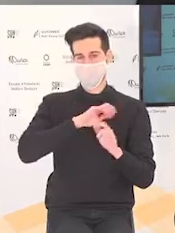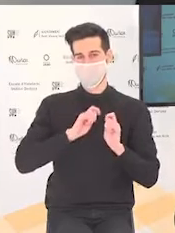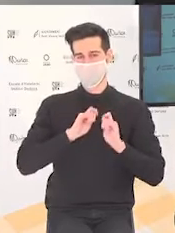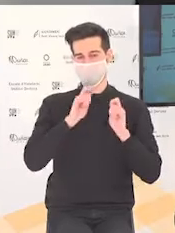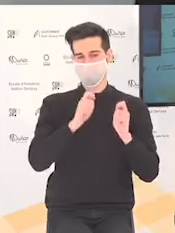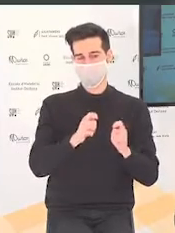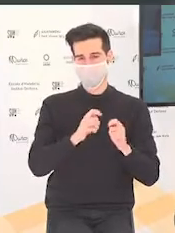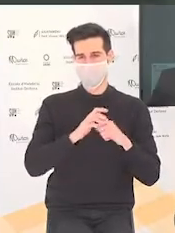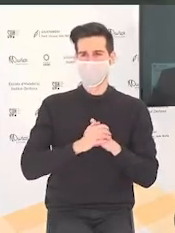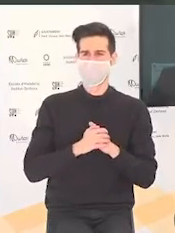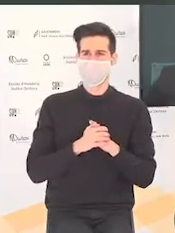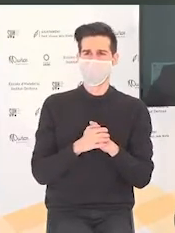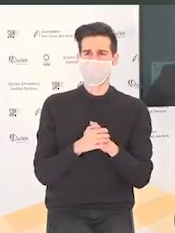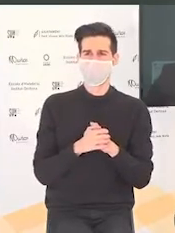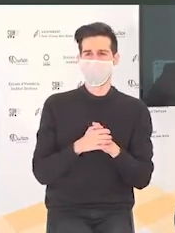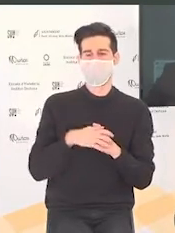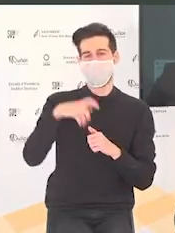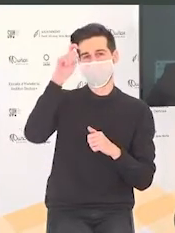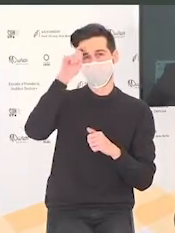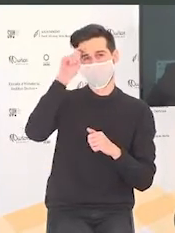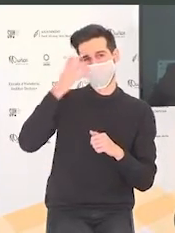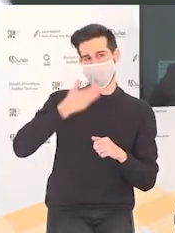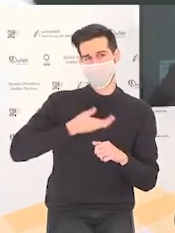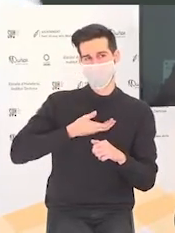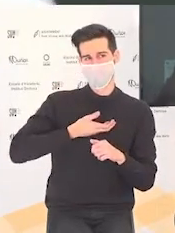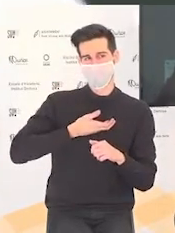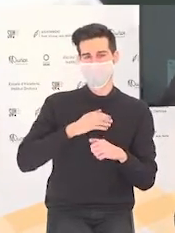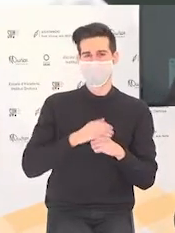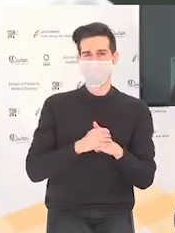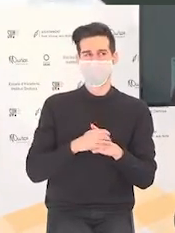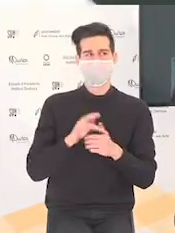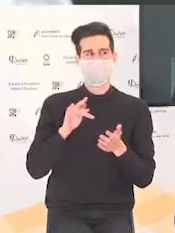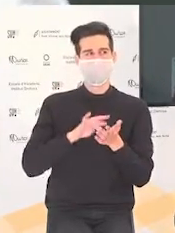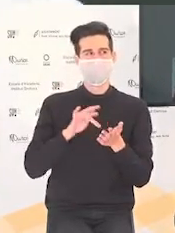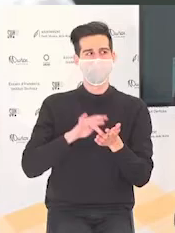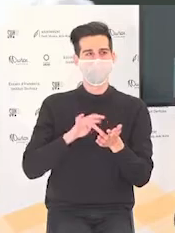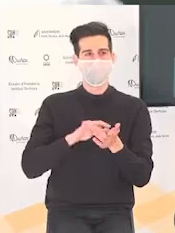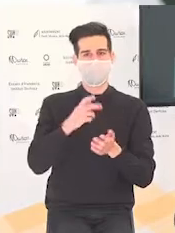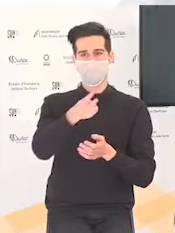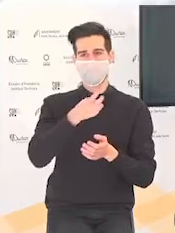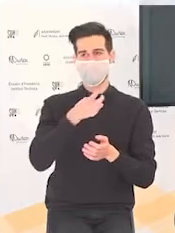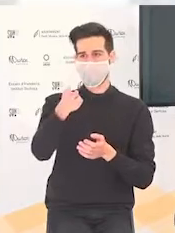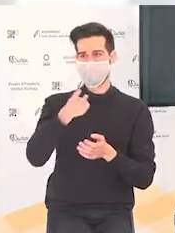l'Ajuntament. Si volen pujar, a la Lídia Vargas i al Xavi Gómez.